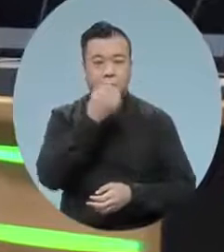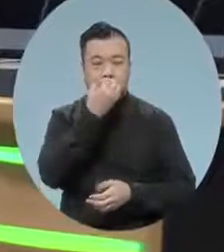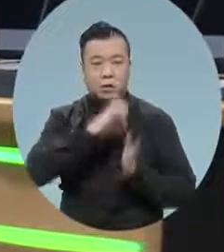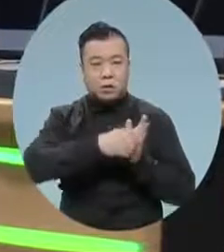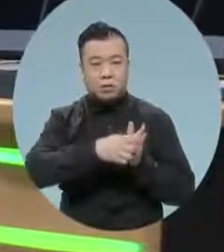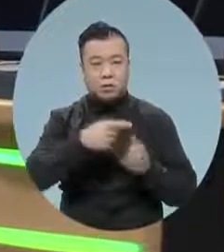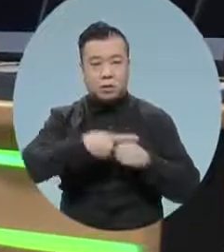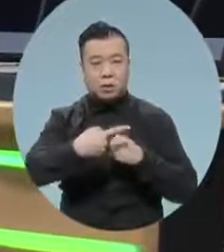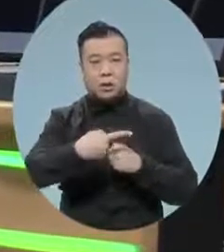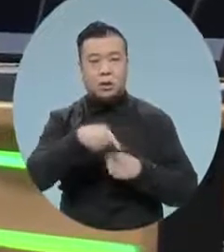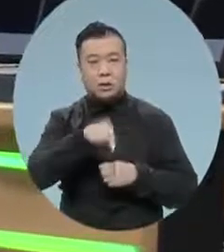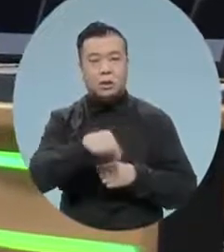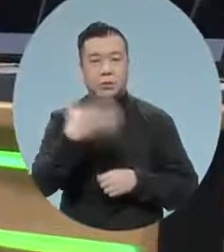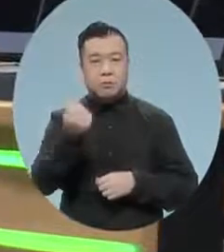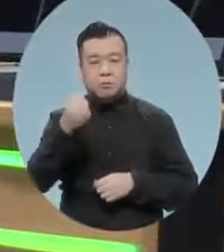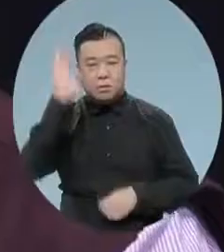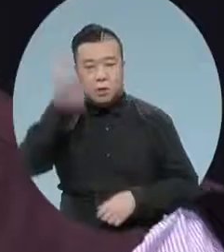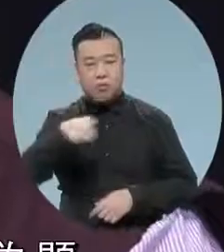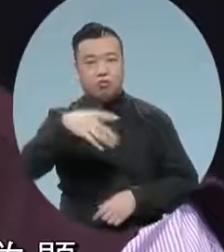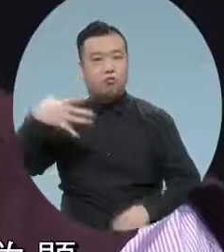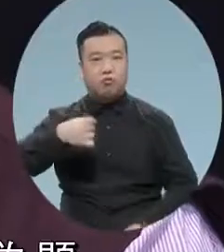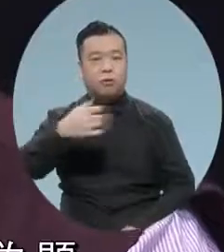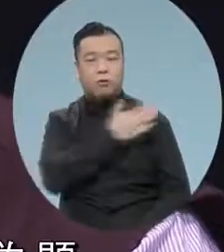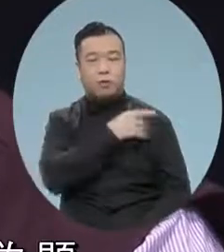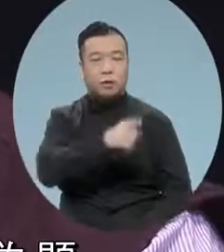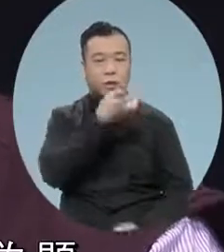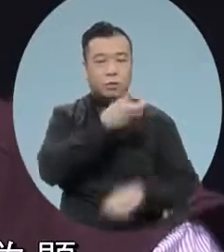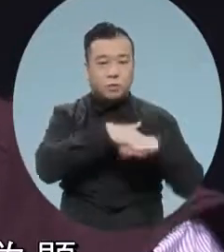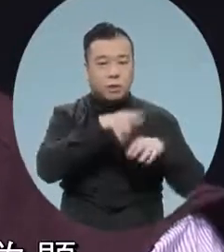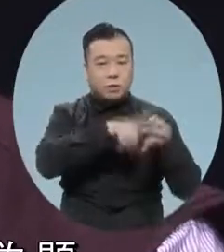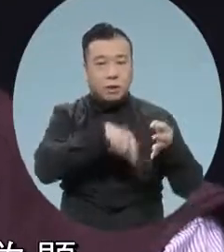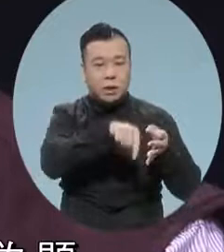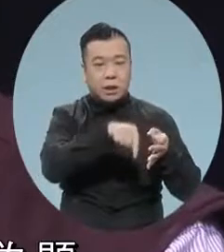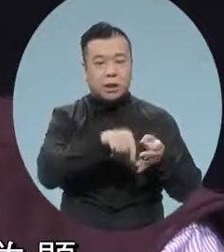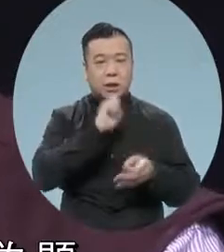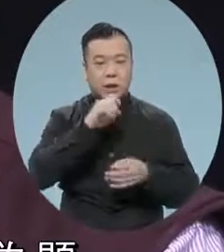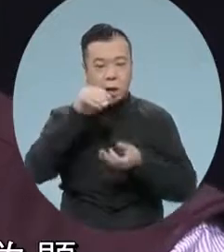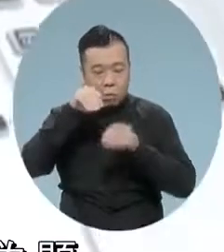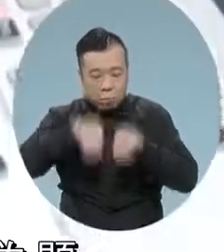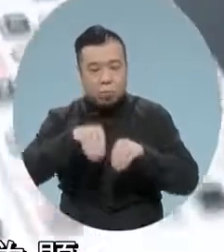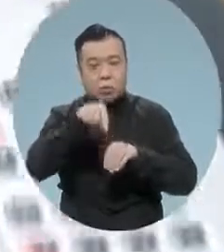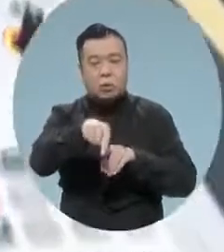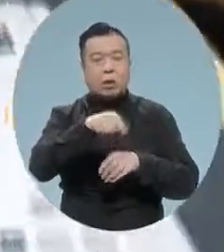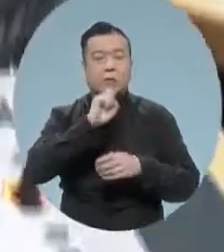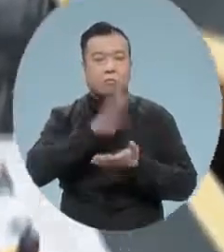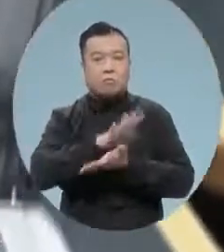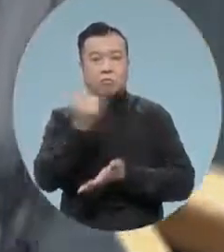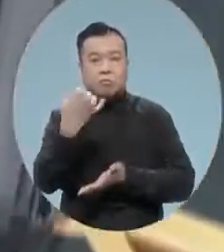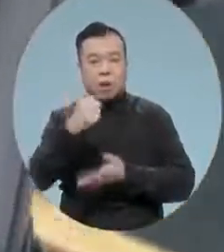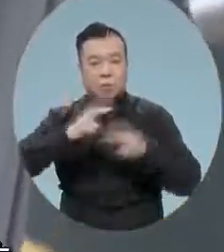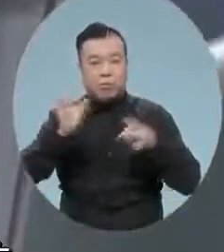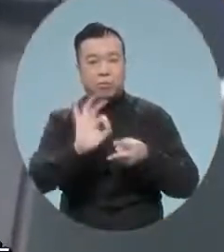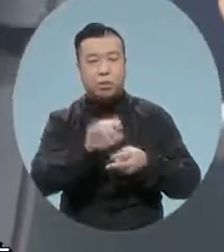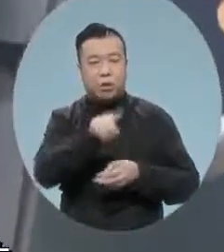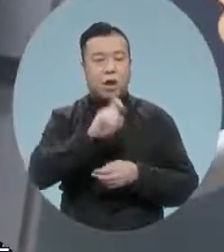台第一台节目《50年后》的主持，以邓小平承诺香港50年不变为题，同听众分